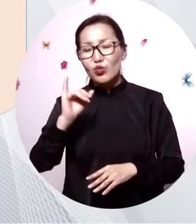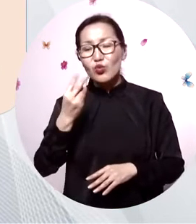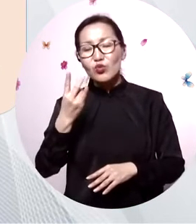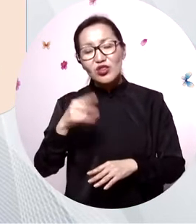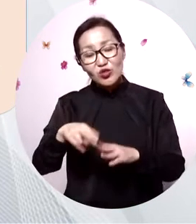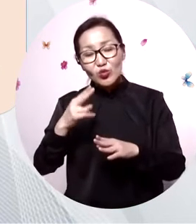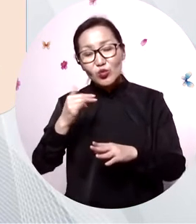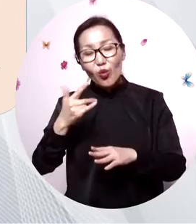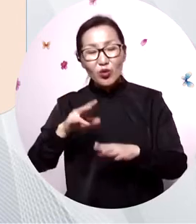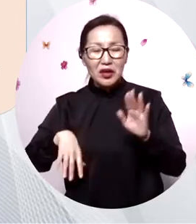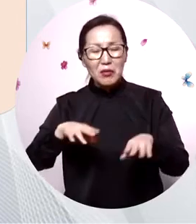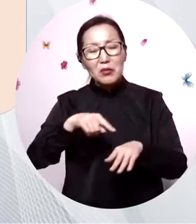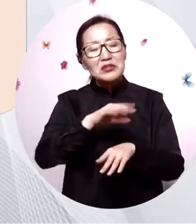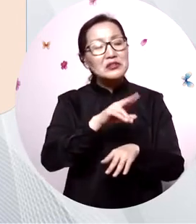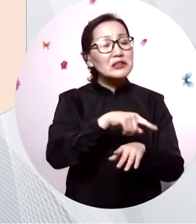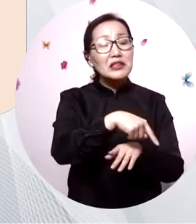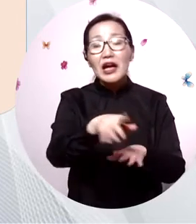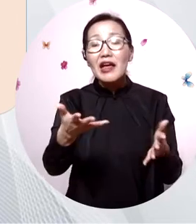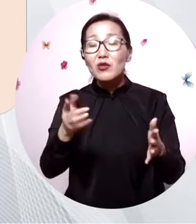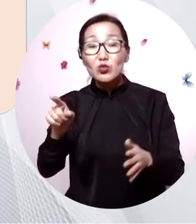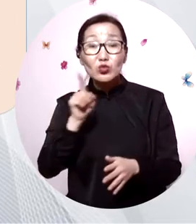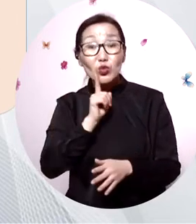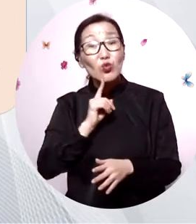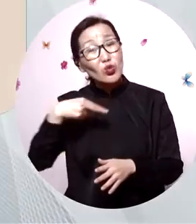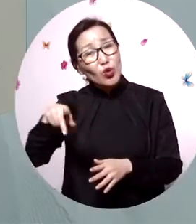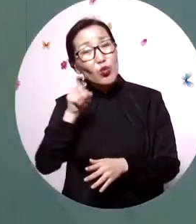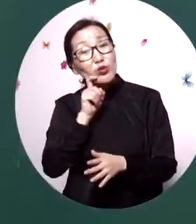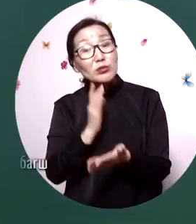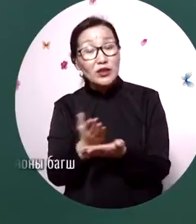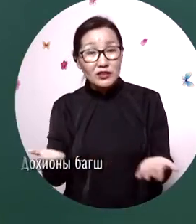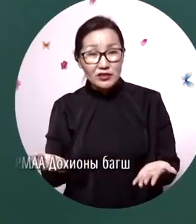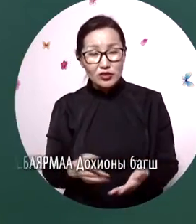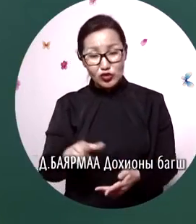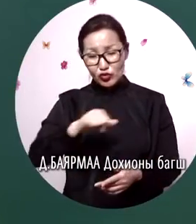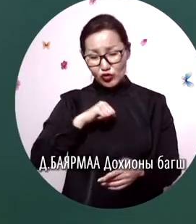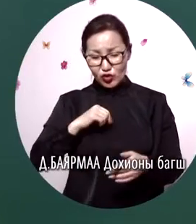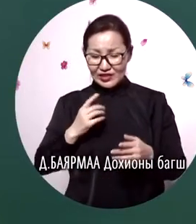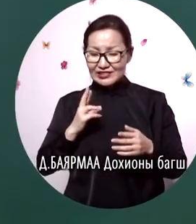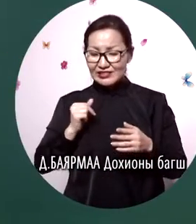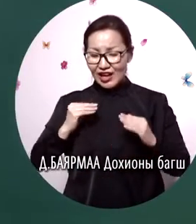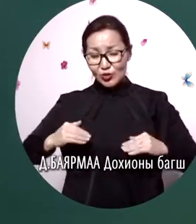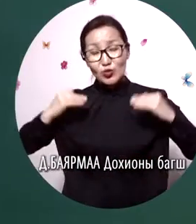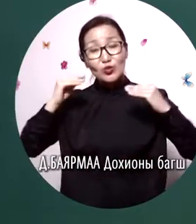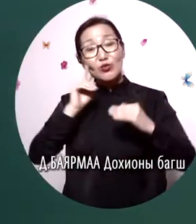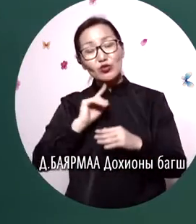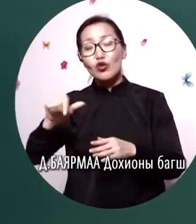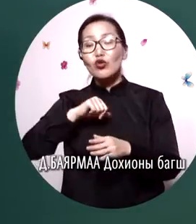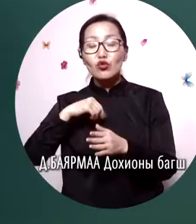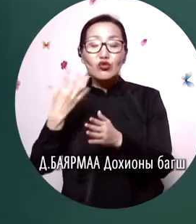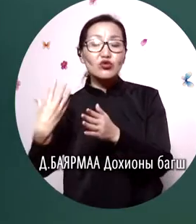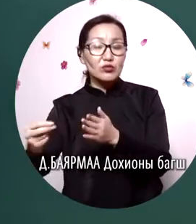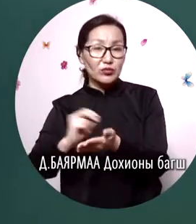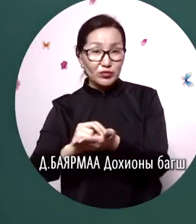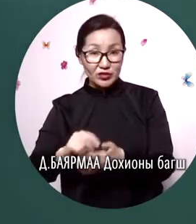дууланд явахыг хүсэж байна гэж чинь тийм ээ? За тэгвэл чи өөрийгөө хэрхэн хөгжүүлэхийг бодож байна гэдгээ өөрийнхөө